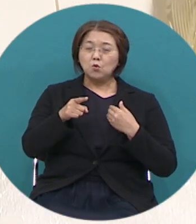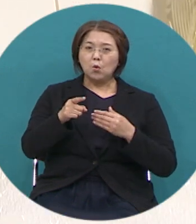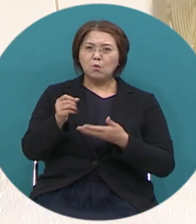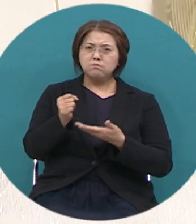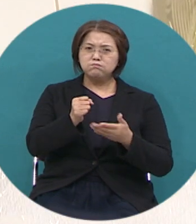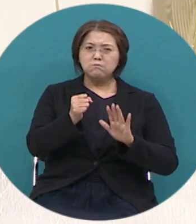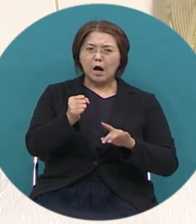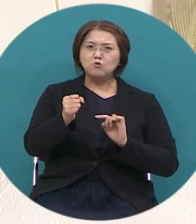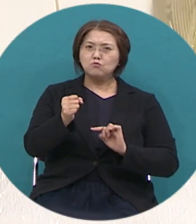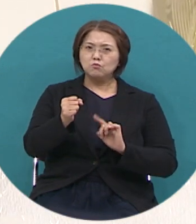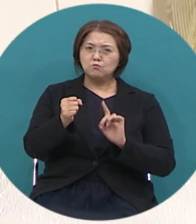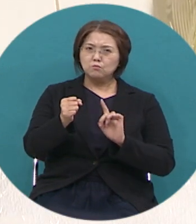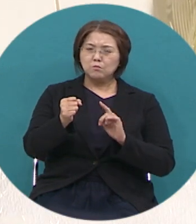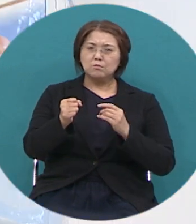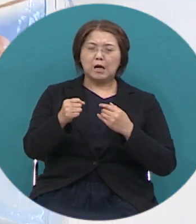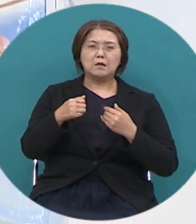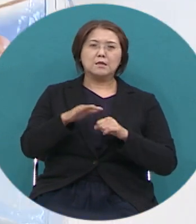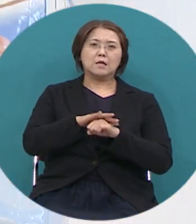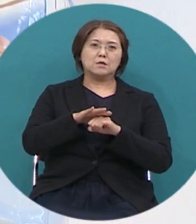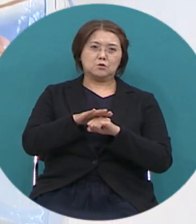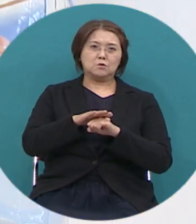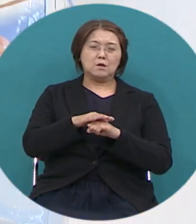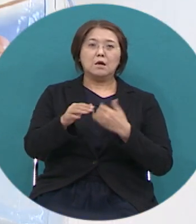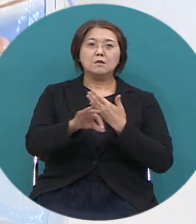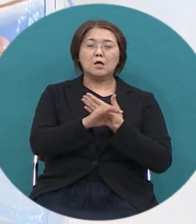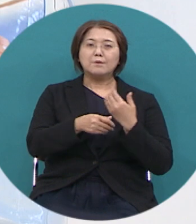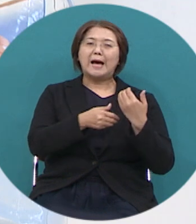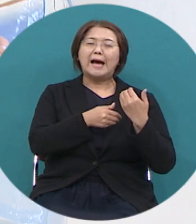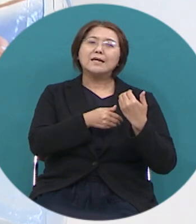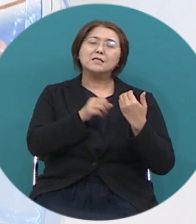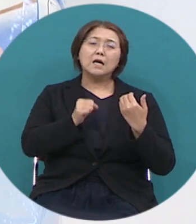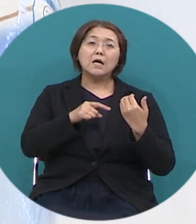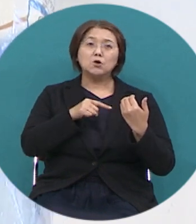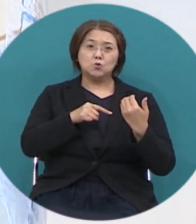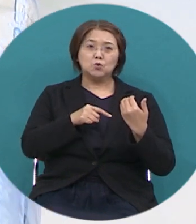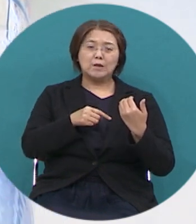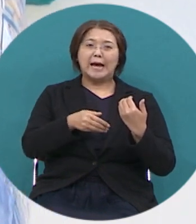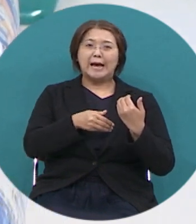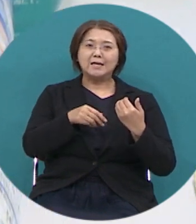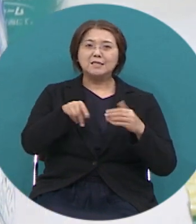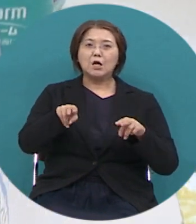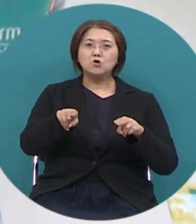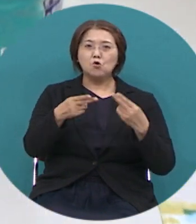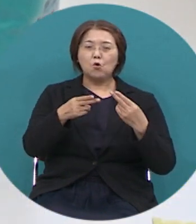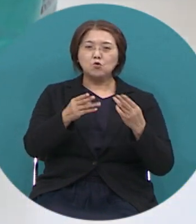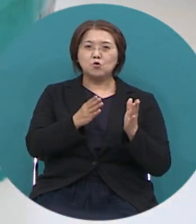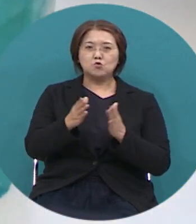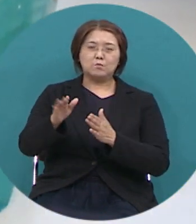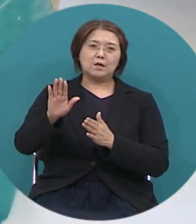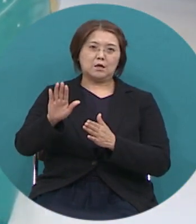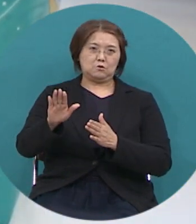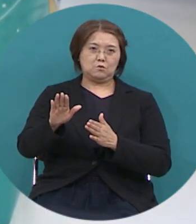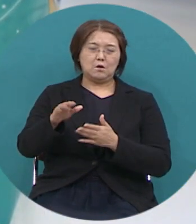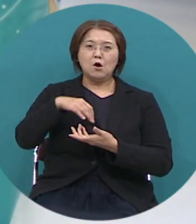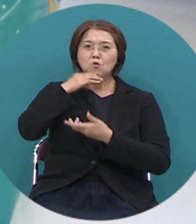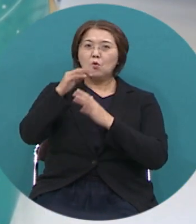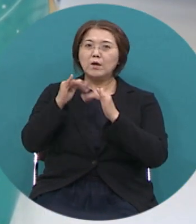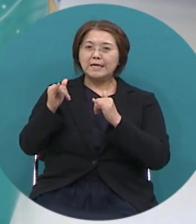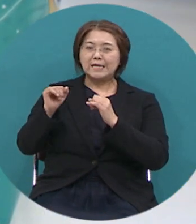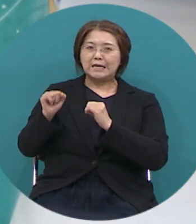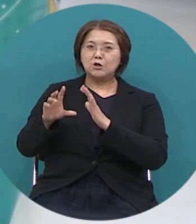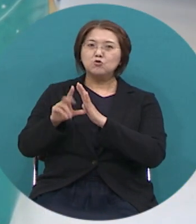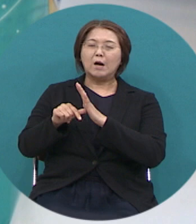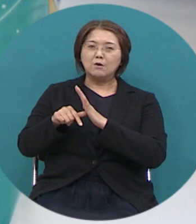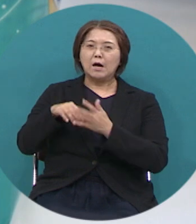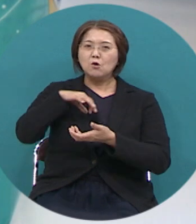っていただく、これが重要だと思っています。例えば赤ちゃんをお持ちのご家族でしたら赤ちゃんのようなものが必要ですし、お年寄りをお持ちのご家庭